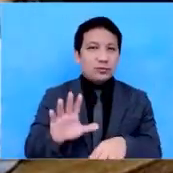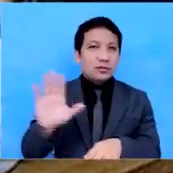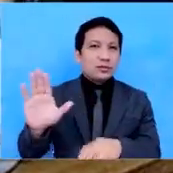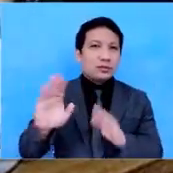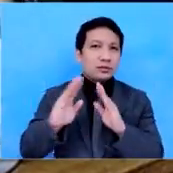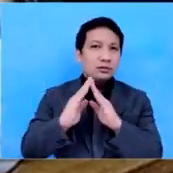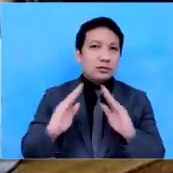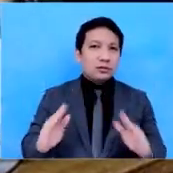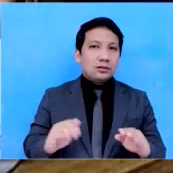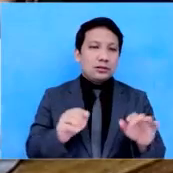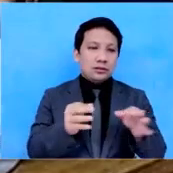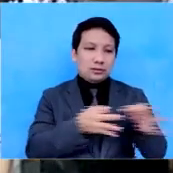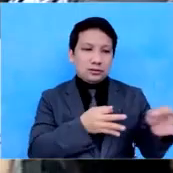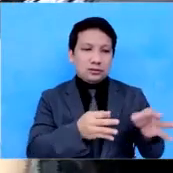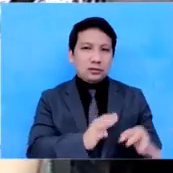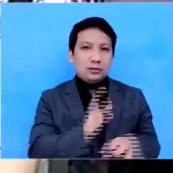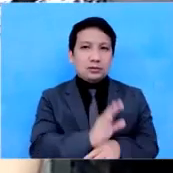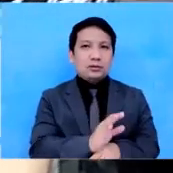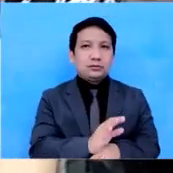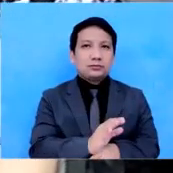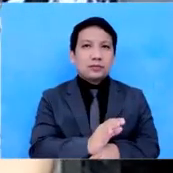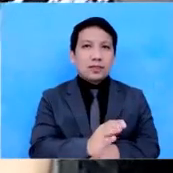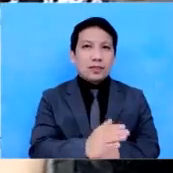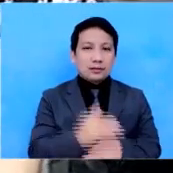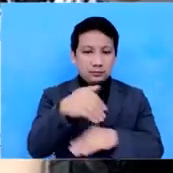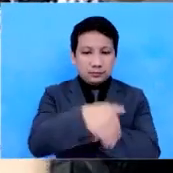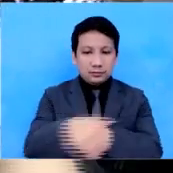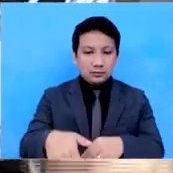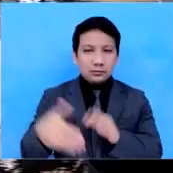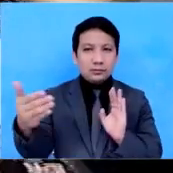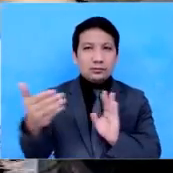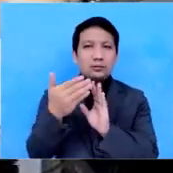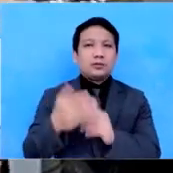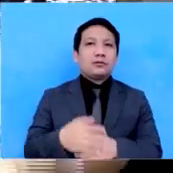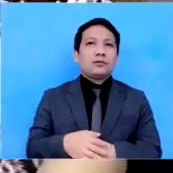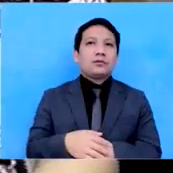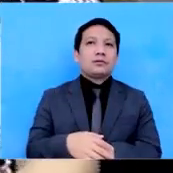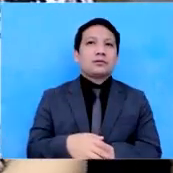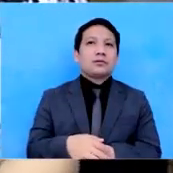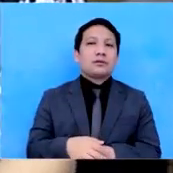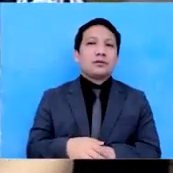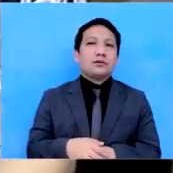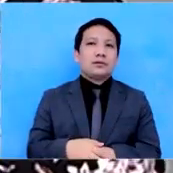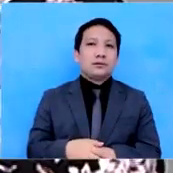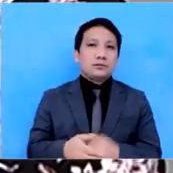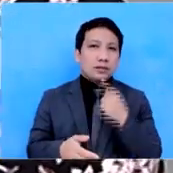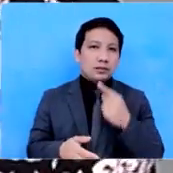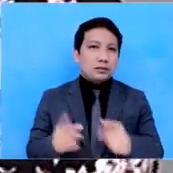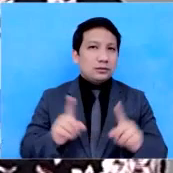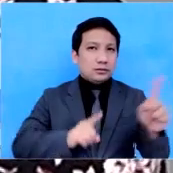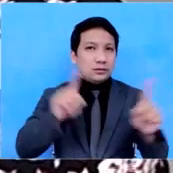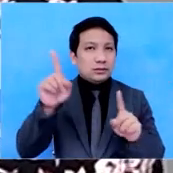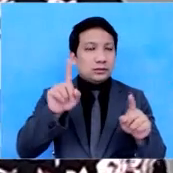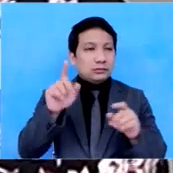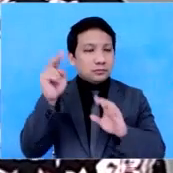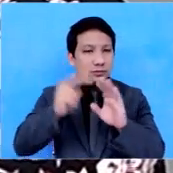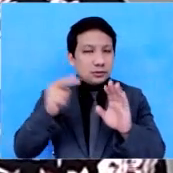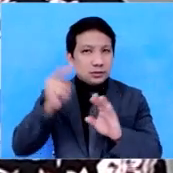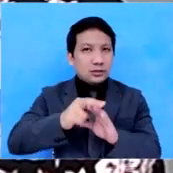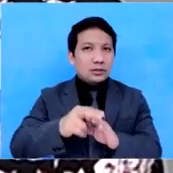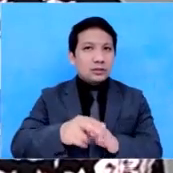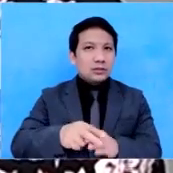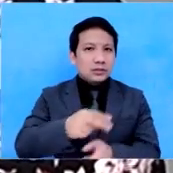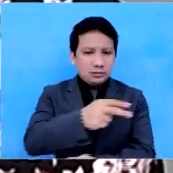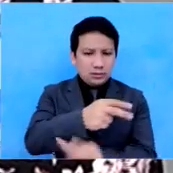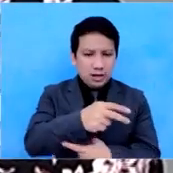Dito ikinuwento niya ang nangyari noong gabi ng salubong. Humaba po kami ang pinsan ko para manood ng fireworks. Nagbibideo po kami, tapos may biglang may tumama sa kamay